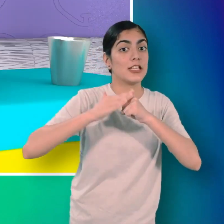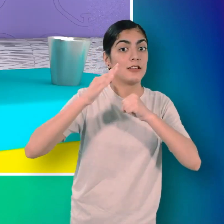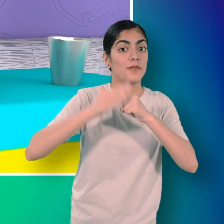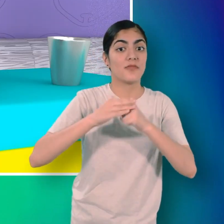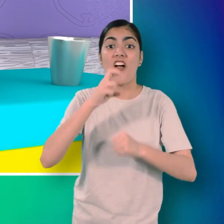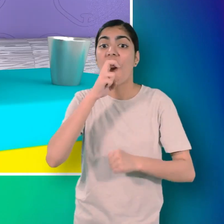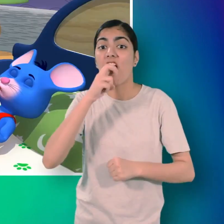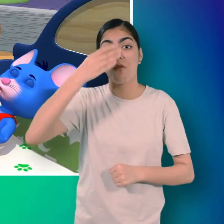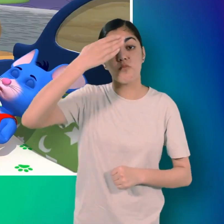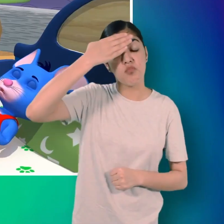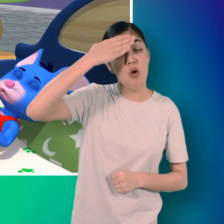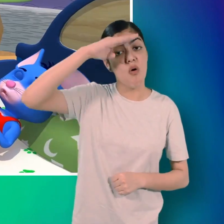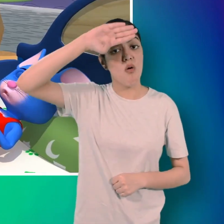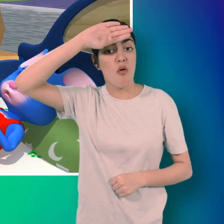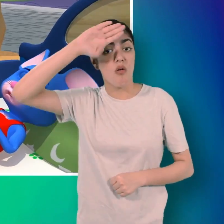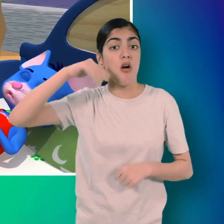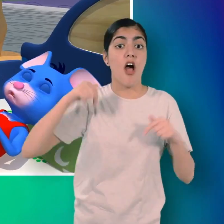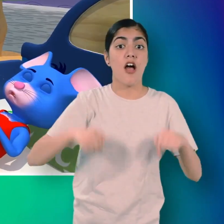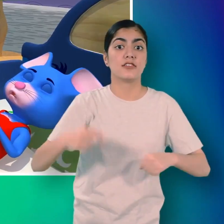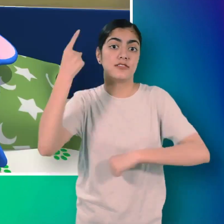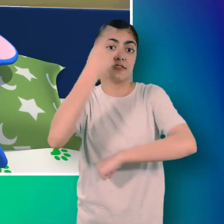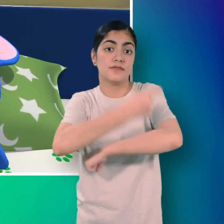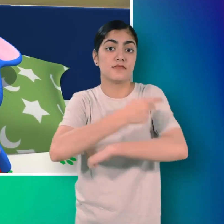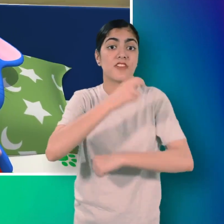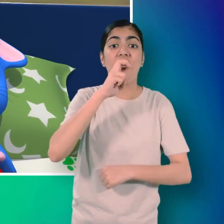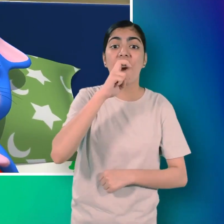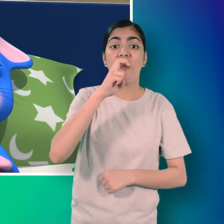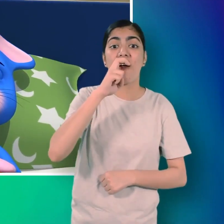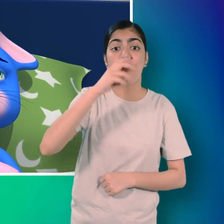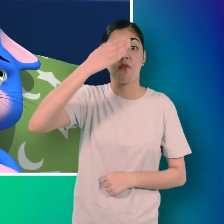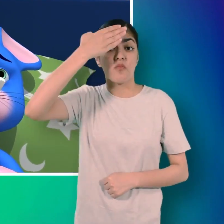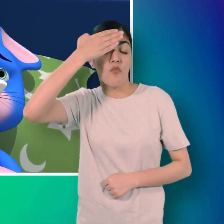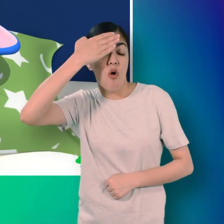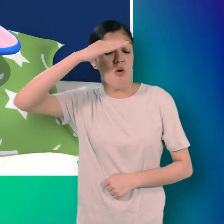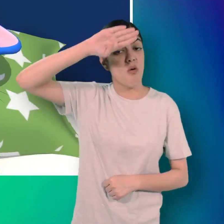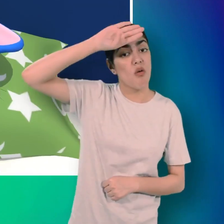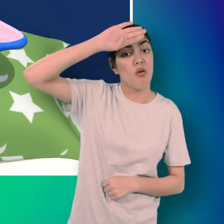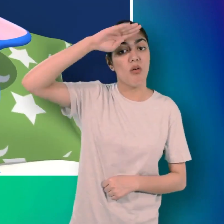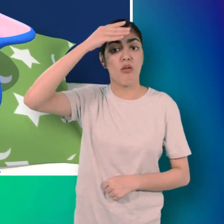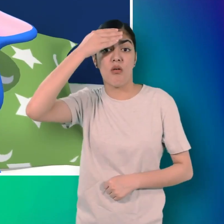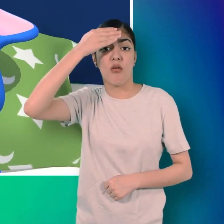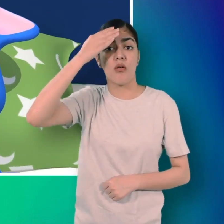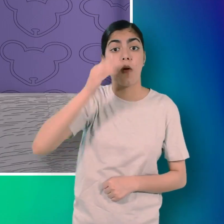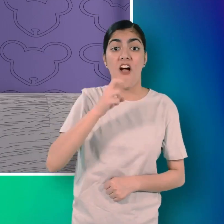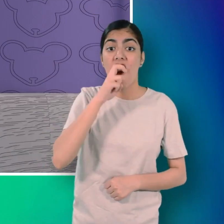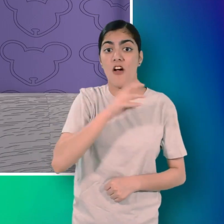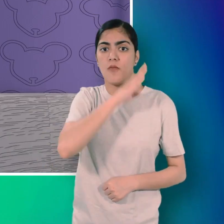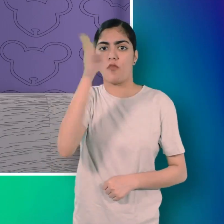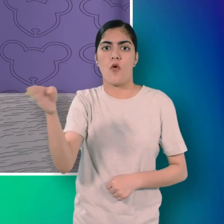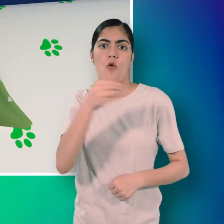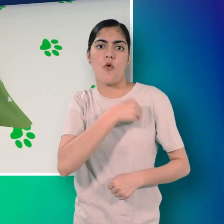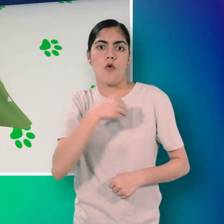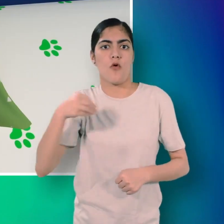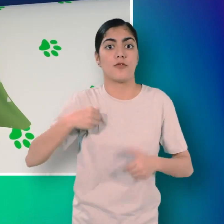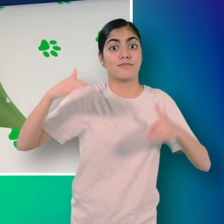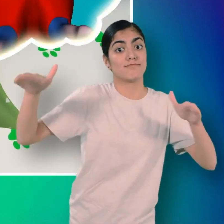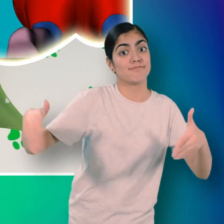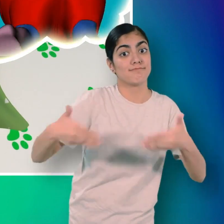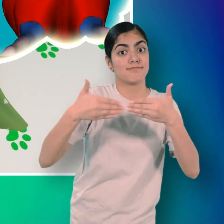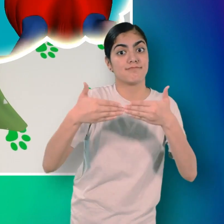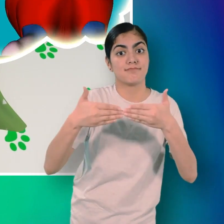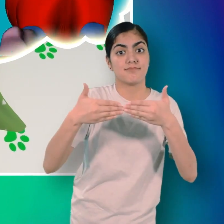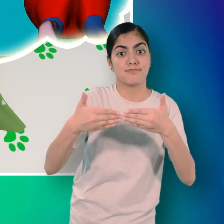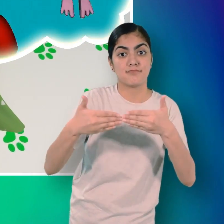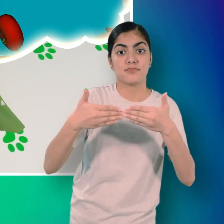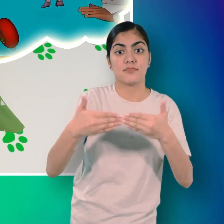आज गुरुवार है, चूहे को बुखार है। आज गुरुवार है, चूहे को बुखार है। चूहा